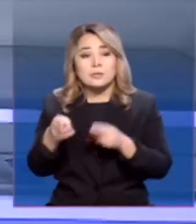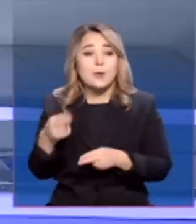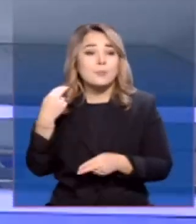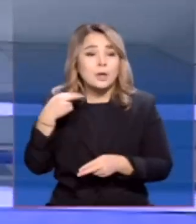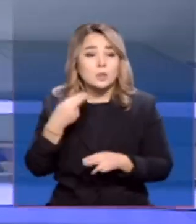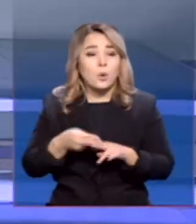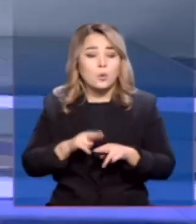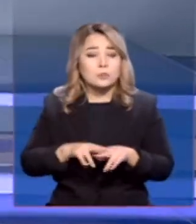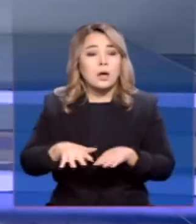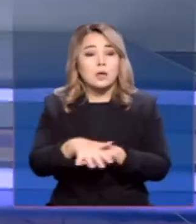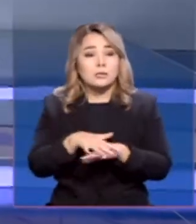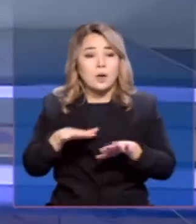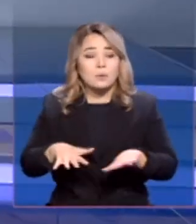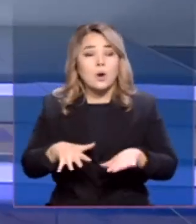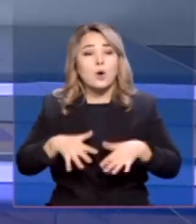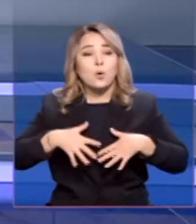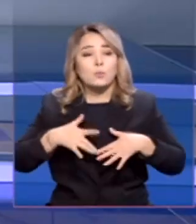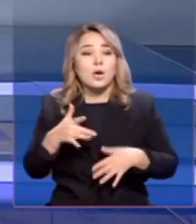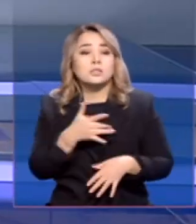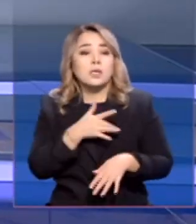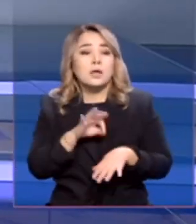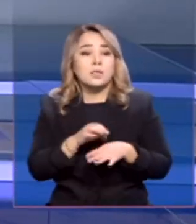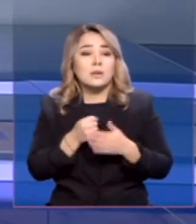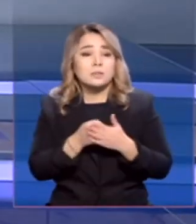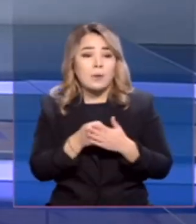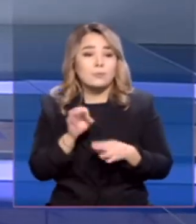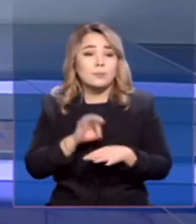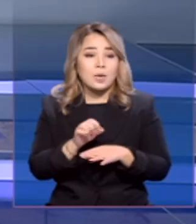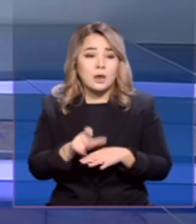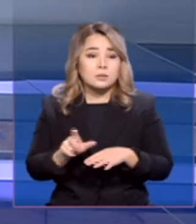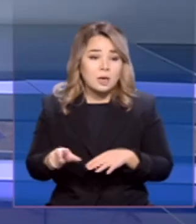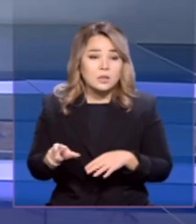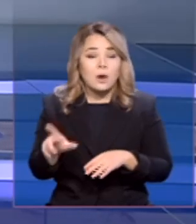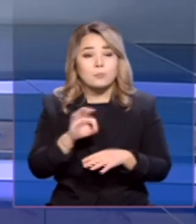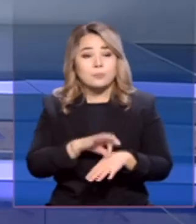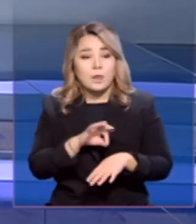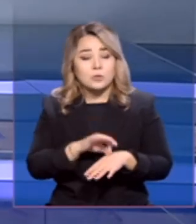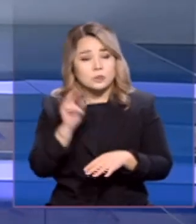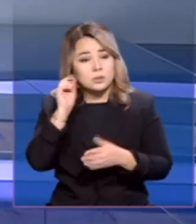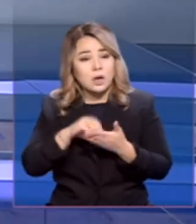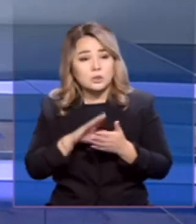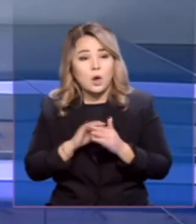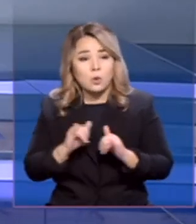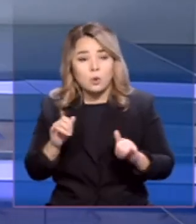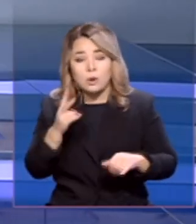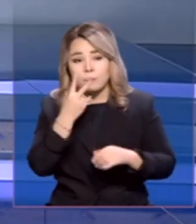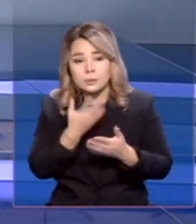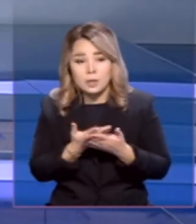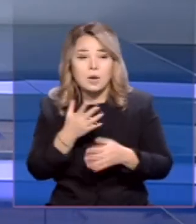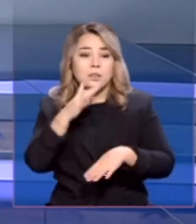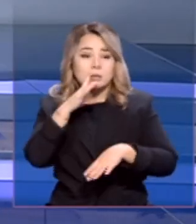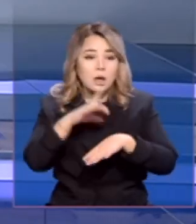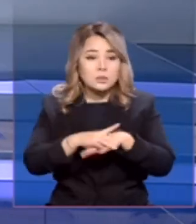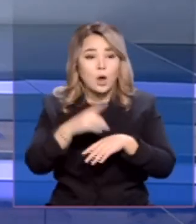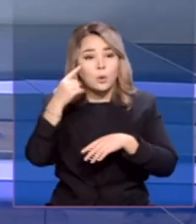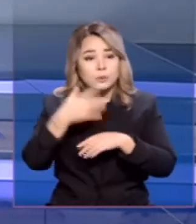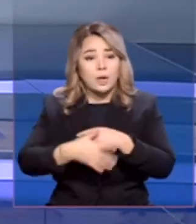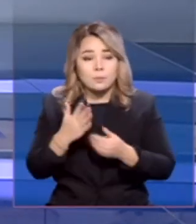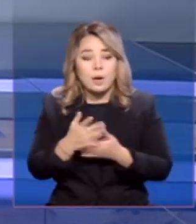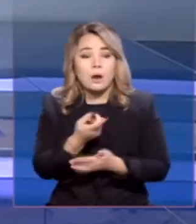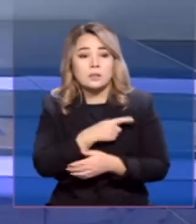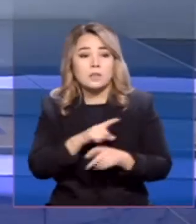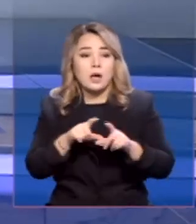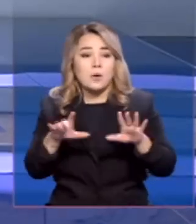президент осы өңірде өкпе және жүрек қан тамырлары ауруларына шалдыққан науқастардың саны көбейіп жатқанына тоқталды. Атырауда